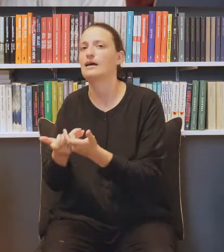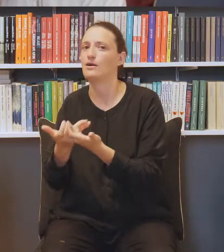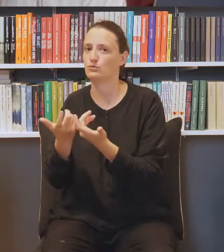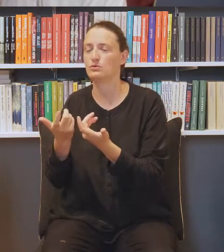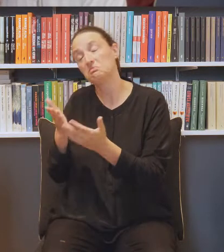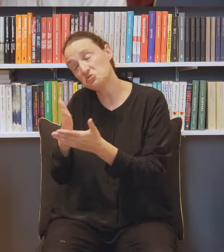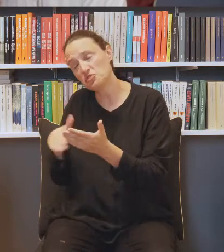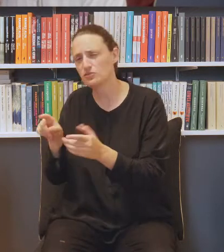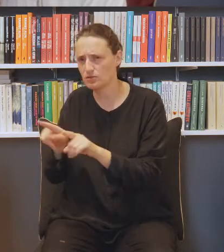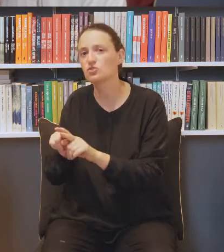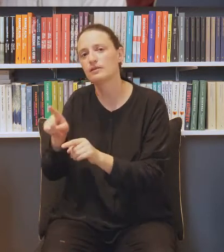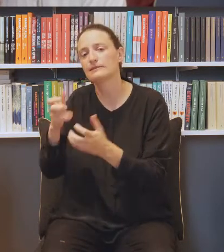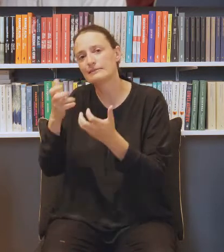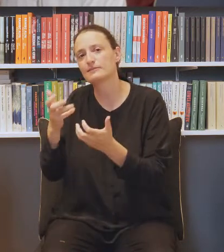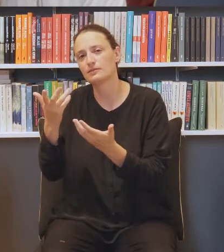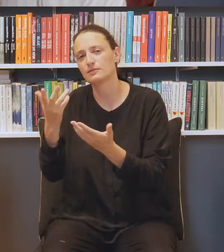tak, czytam.